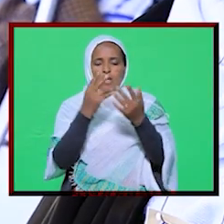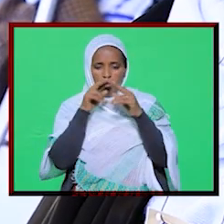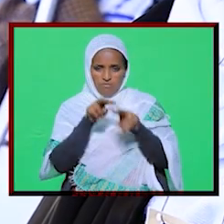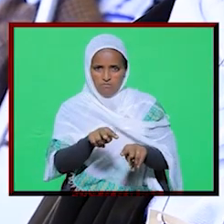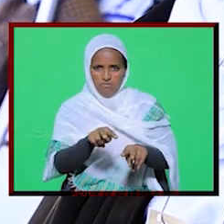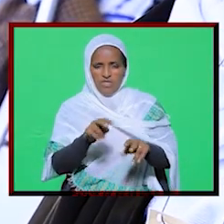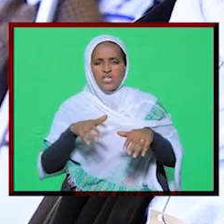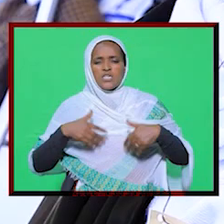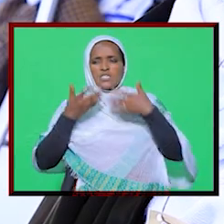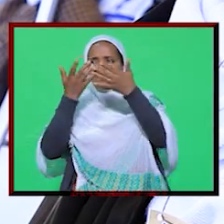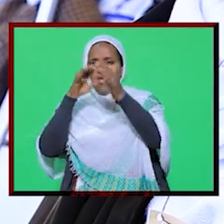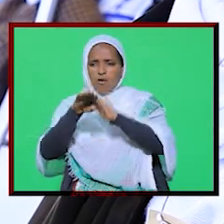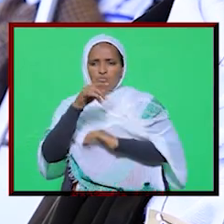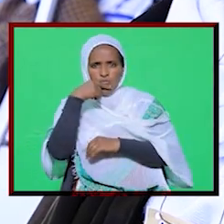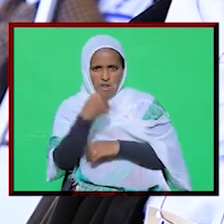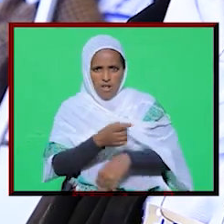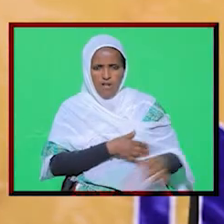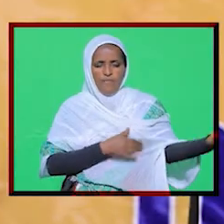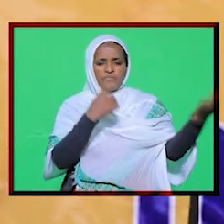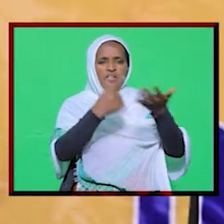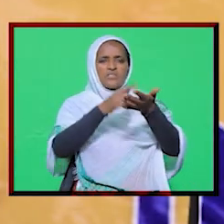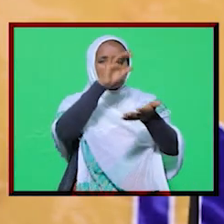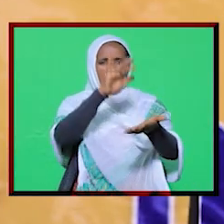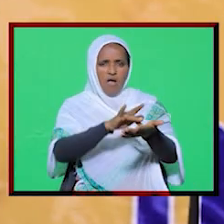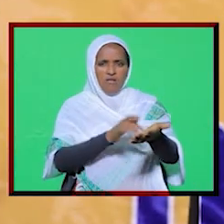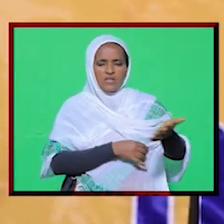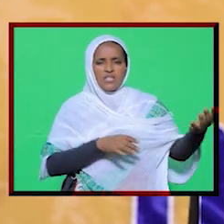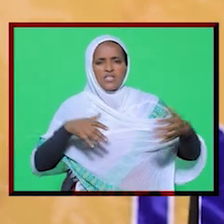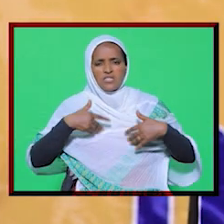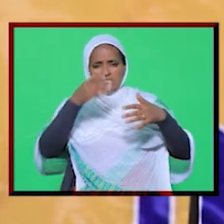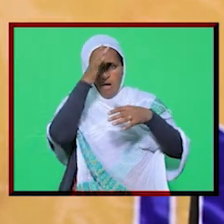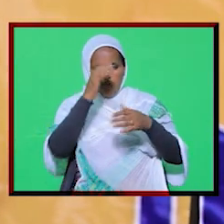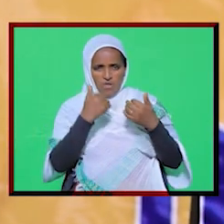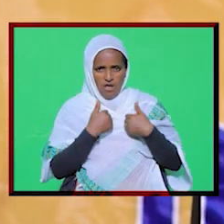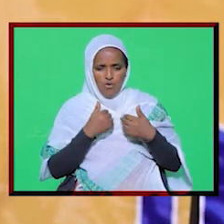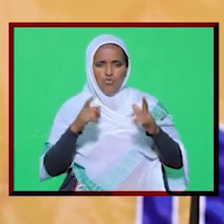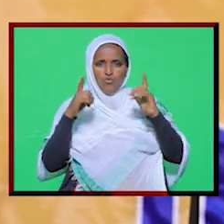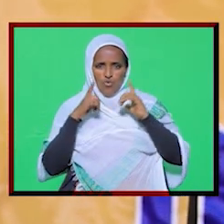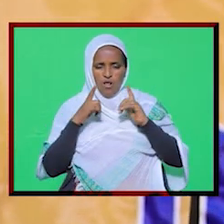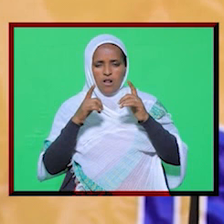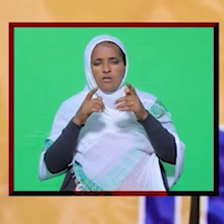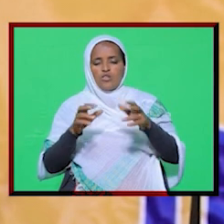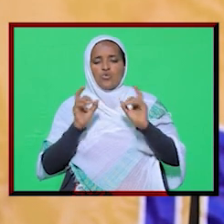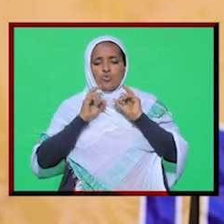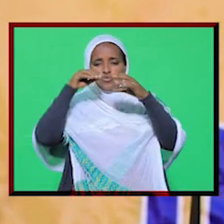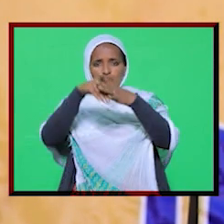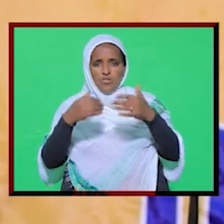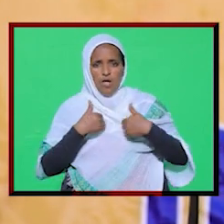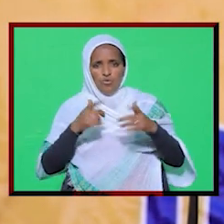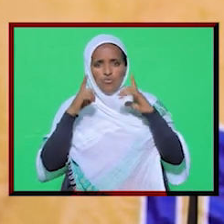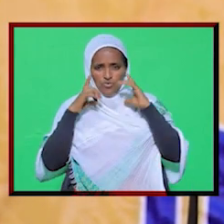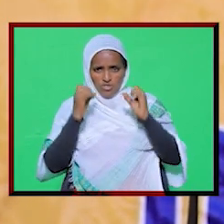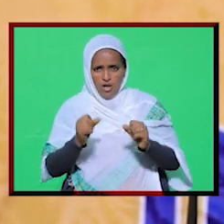የምናየው። ንስሐ ግቡ ይባላል። ከዚህ መካከል የንስሐ አባት ያለው ይኖራል፣ የንስሐ ህይወት ውስጥ ያለ ሰው